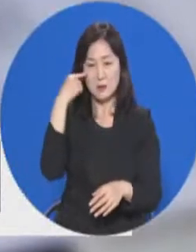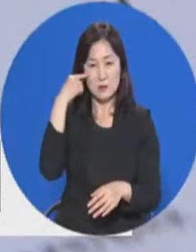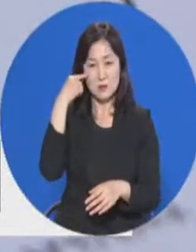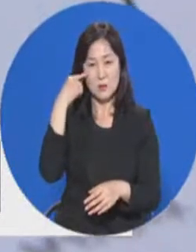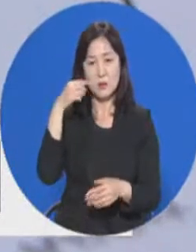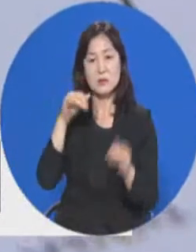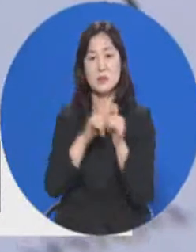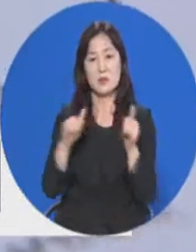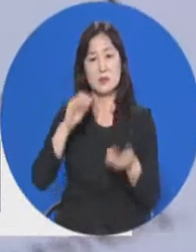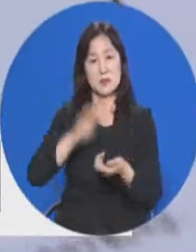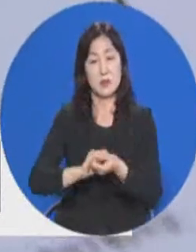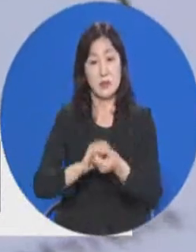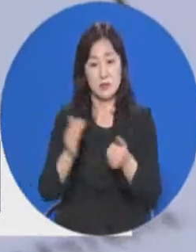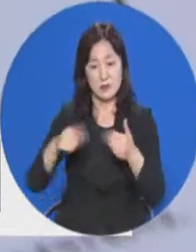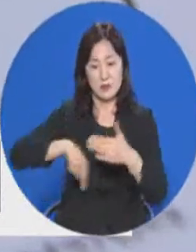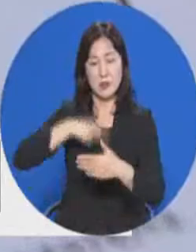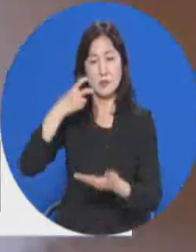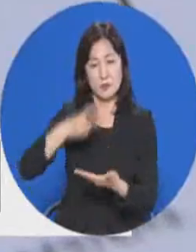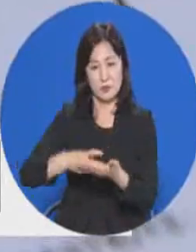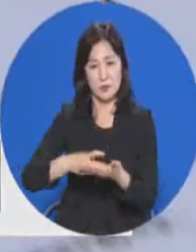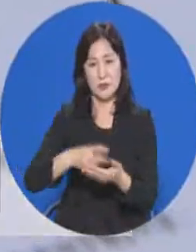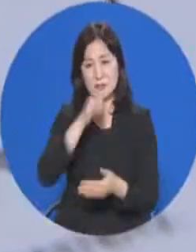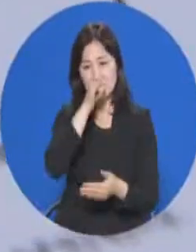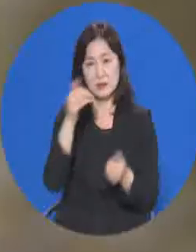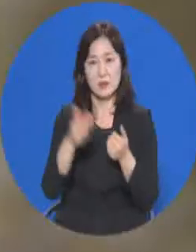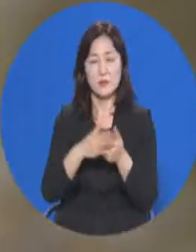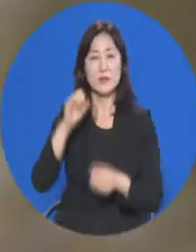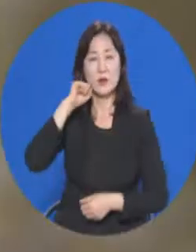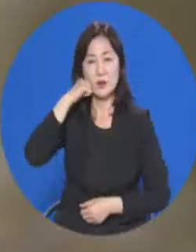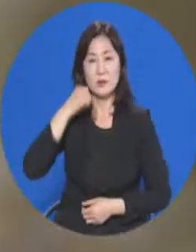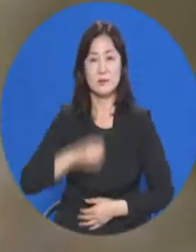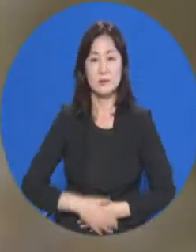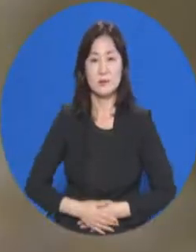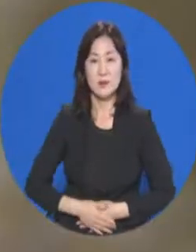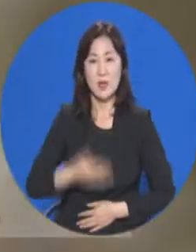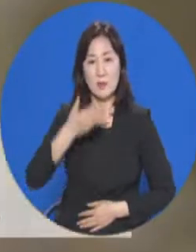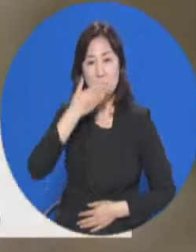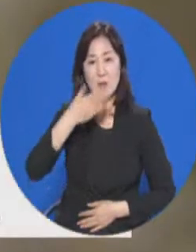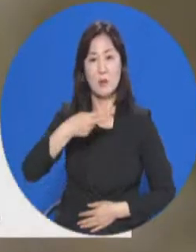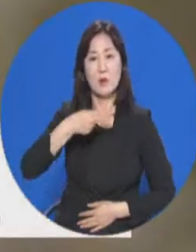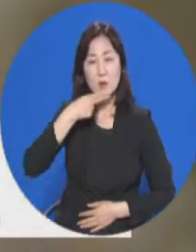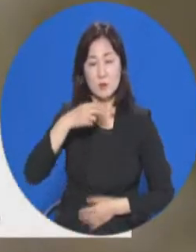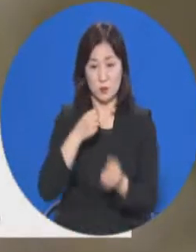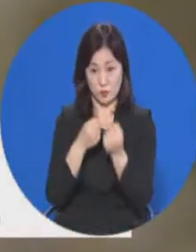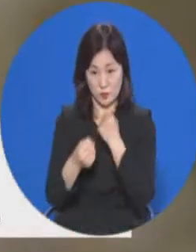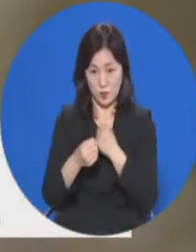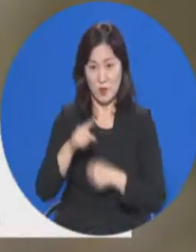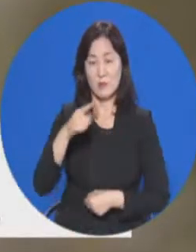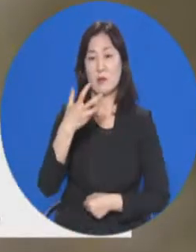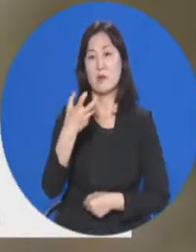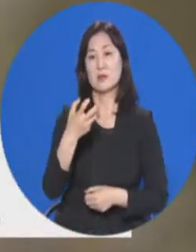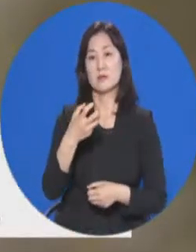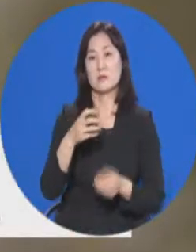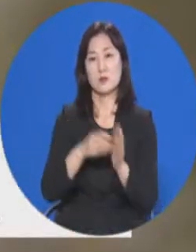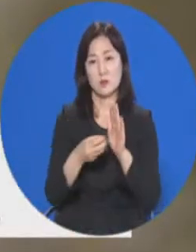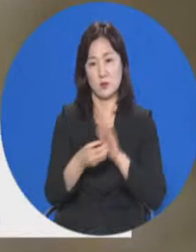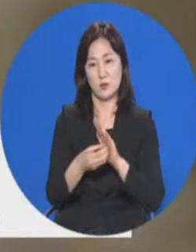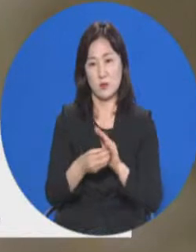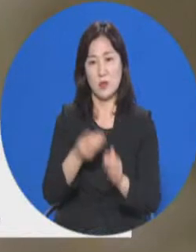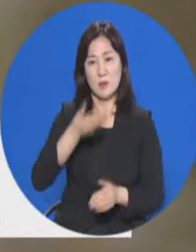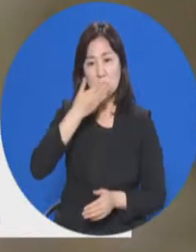정해둔 웨딩업체의 내부 규정이 가로막았다고 합니다. 식사를 하지 않았음에도 불구하고 180명에